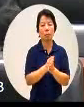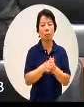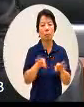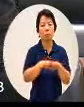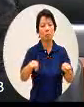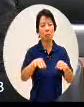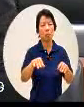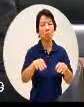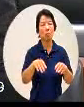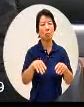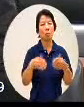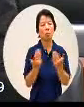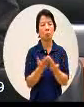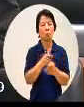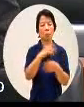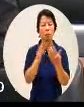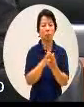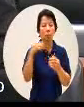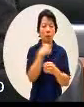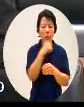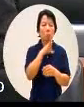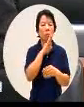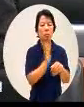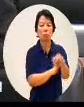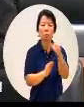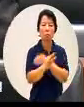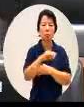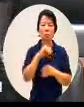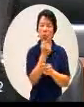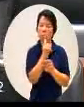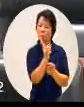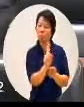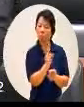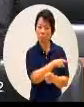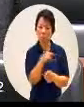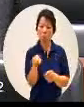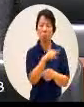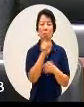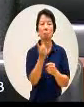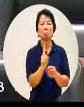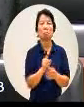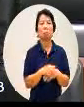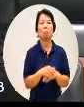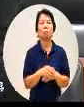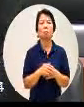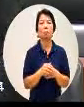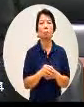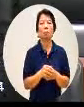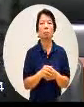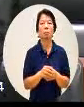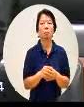那台灣應該是左派還是右派呢進黨跟國民黨到底是左派還是右派呢來下一頁